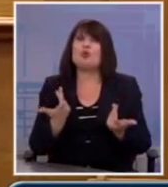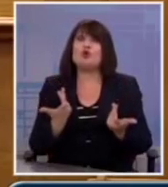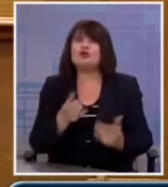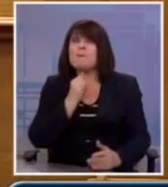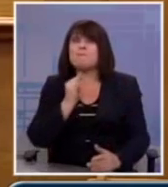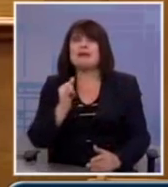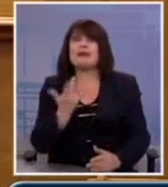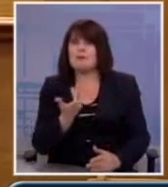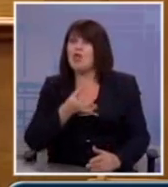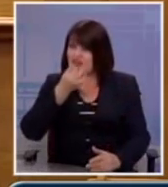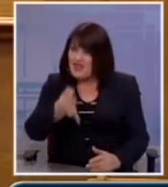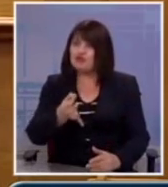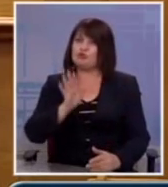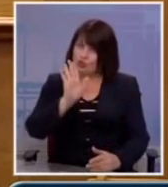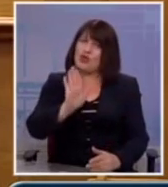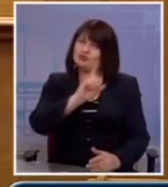Ζούσατε πάντα.